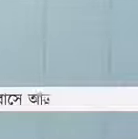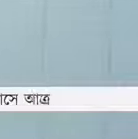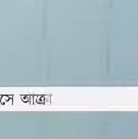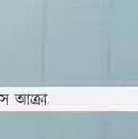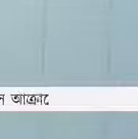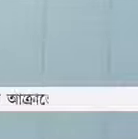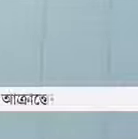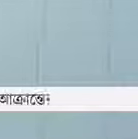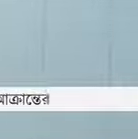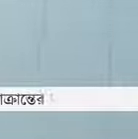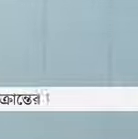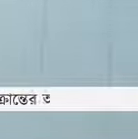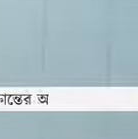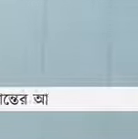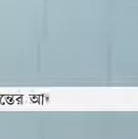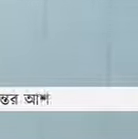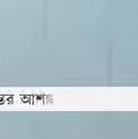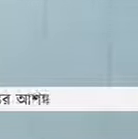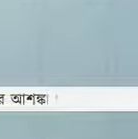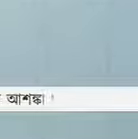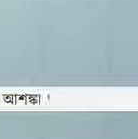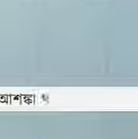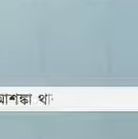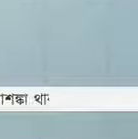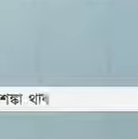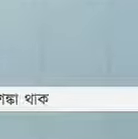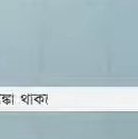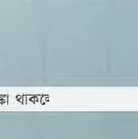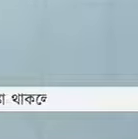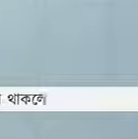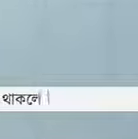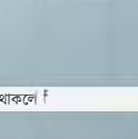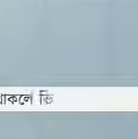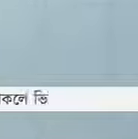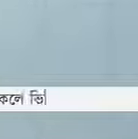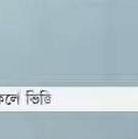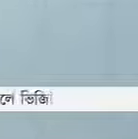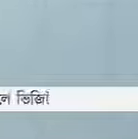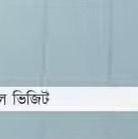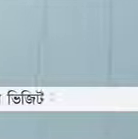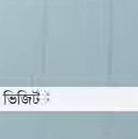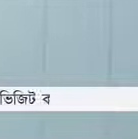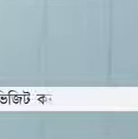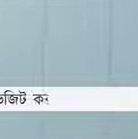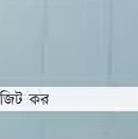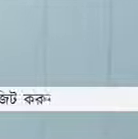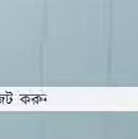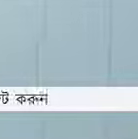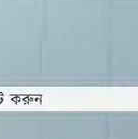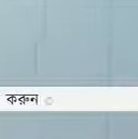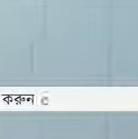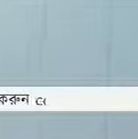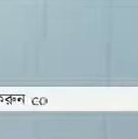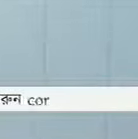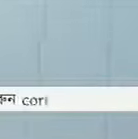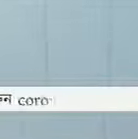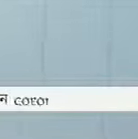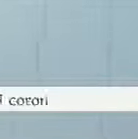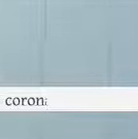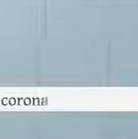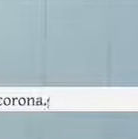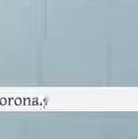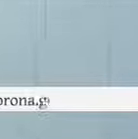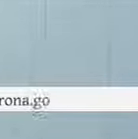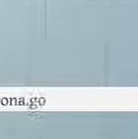থাকুন, ঘরে থাকুন, সুস্থ থাকুন এবং পরিবারকে সুস্থ রাখুন। বারবার সাবান পানি দিয়ে 20 সেকেন্ড ধরে নিজে হাত ধুন,